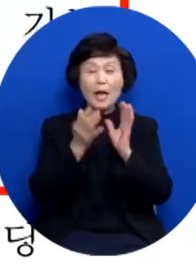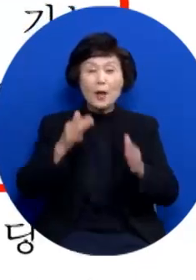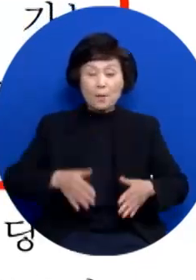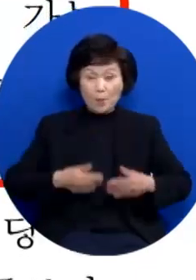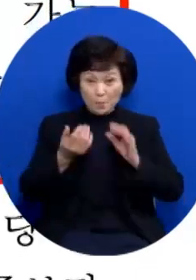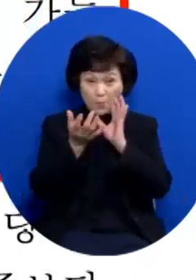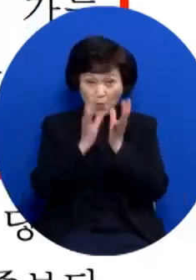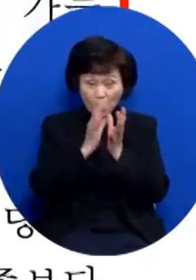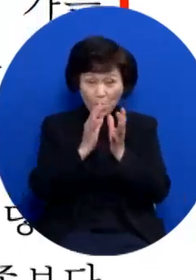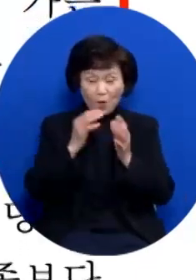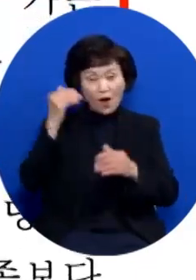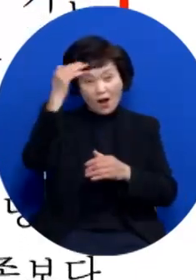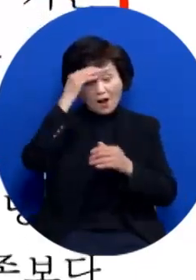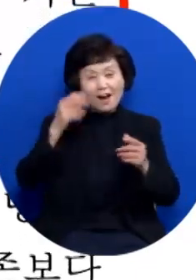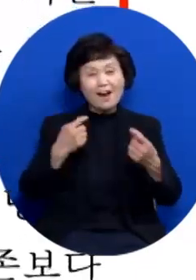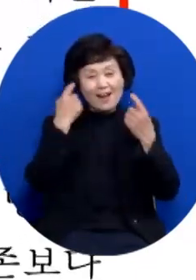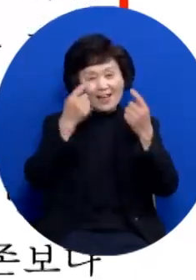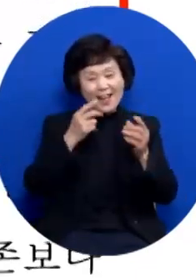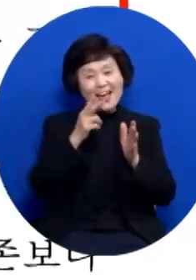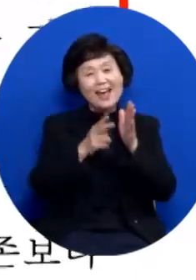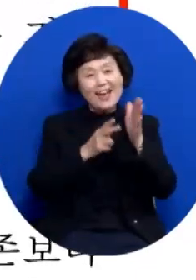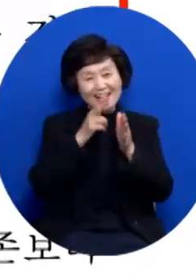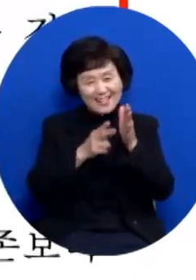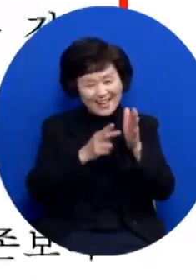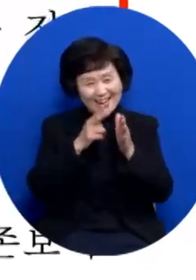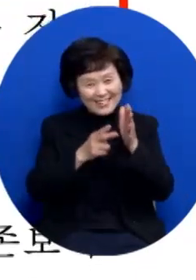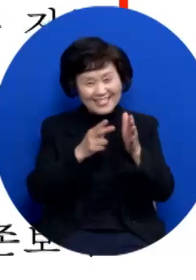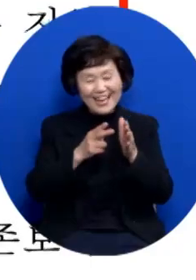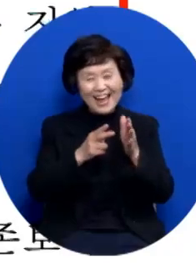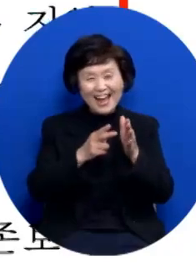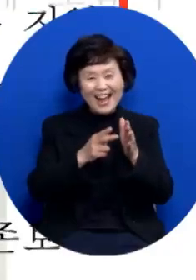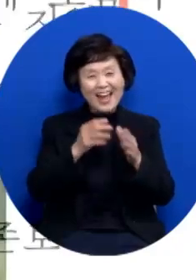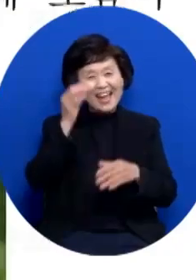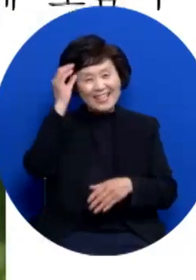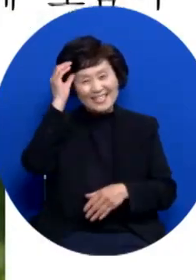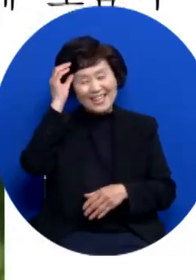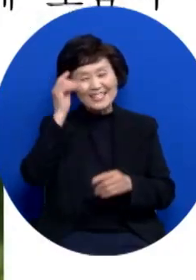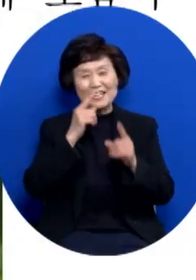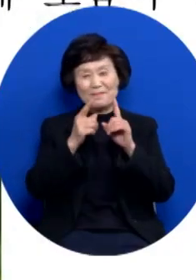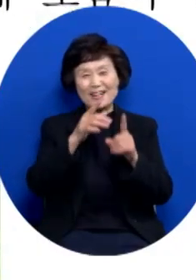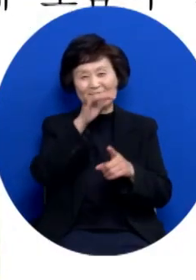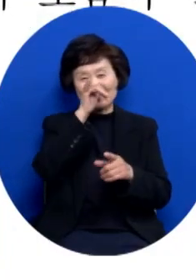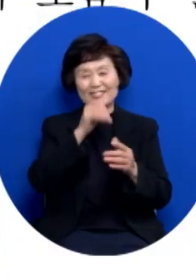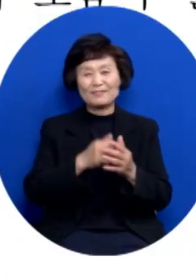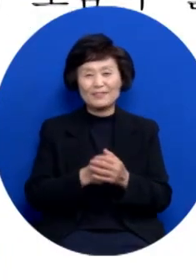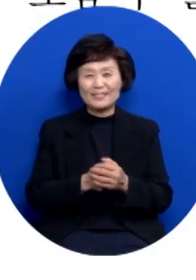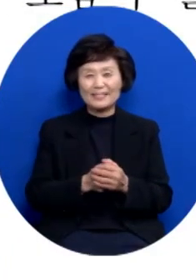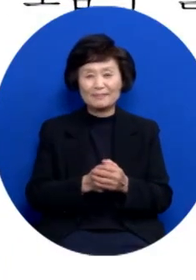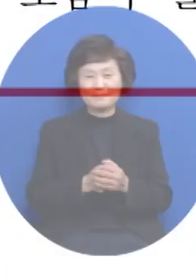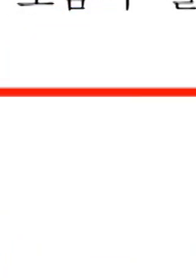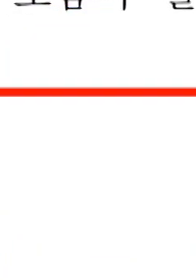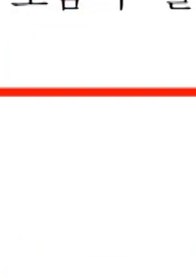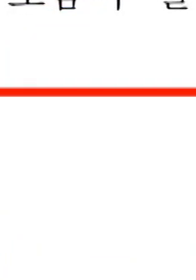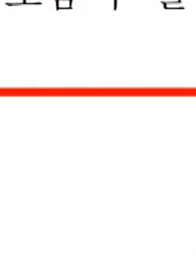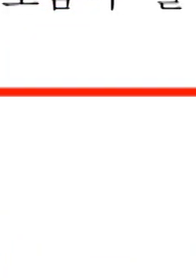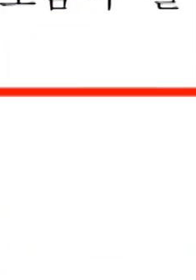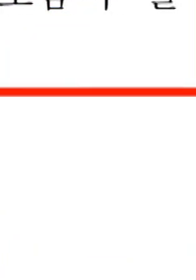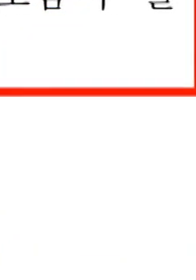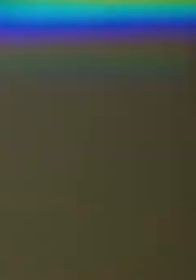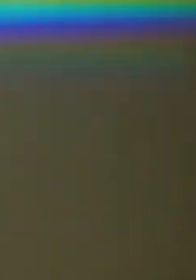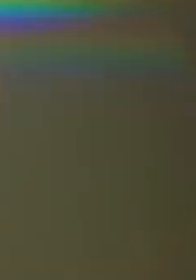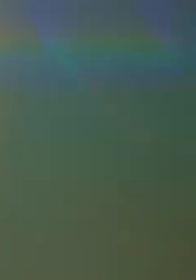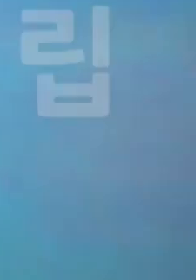열차를 재개하는 만큼 움츠린 마음을 활짝 펼 수 있길 기대한다고 전했습니다. 지금까지 소셜 브리핑 크리스천 위안 세상복이었습니다.